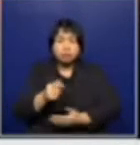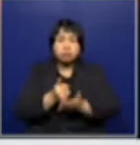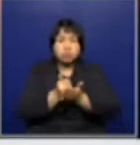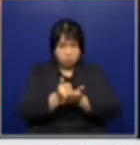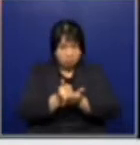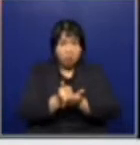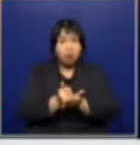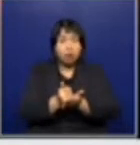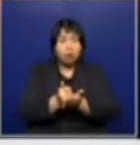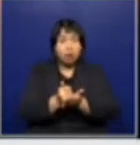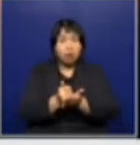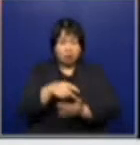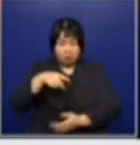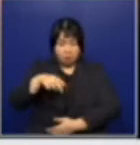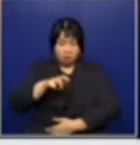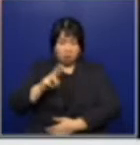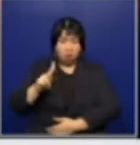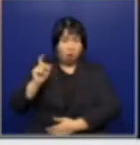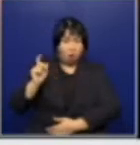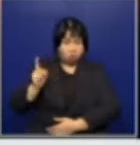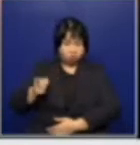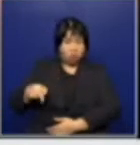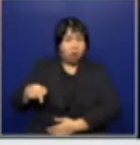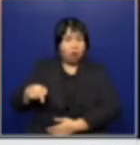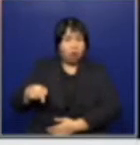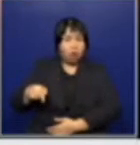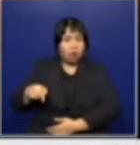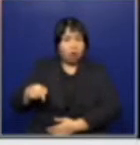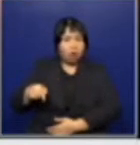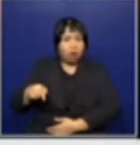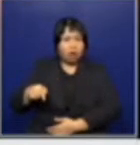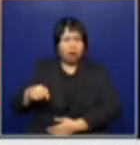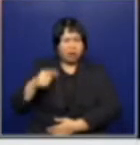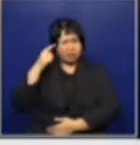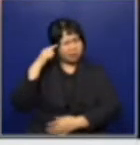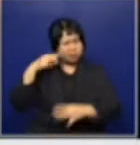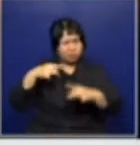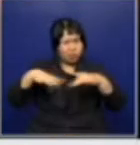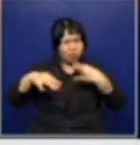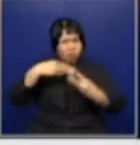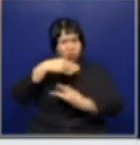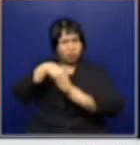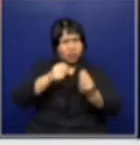การคงพรกฉุกเฉินไว้มันตรงข้ามกับการฟื้นฟูเศรษฐกิจ